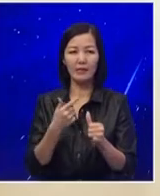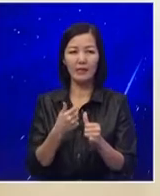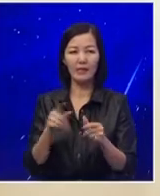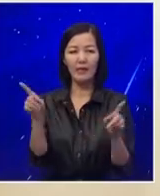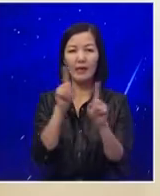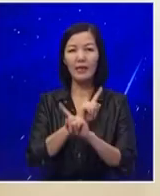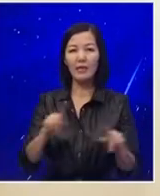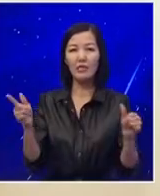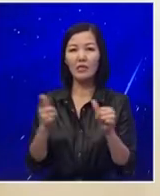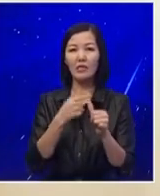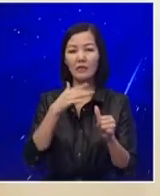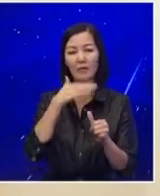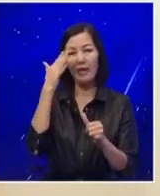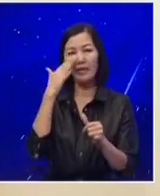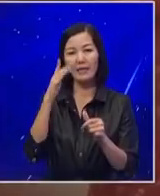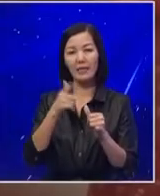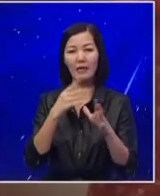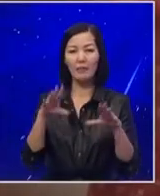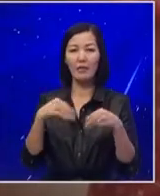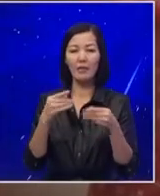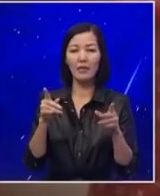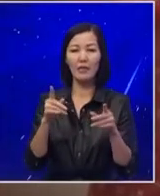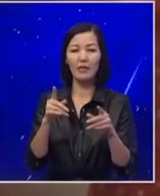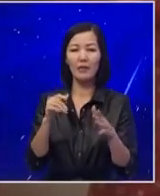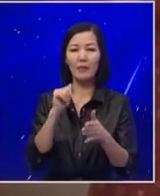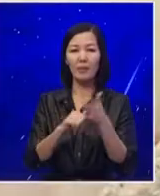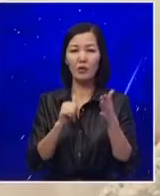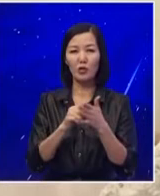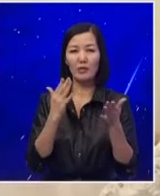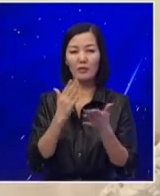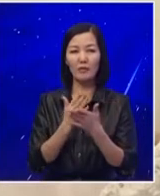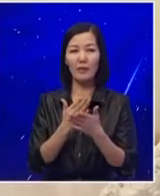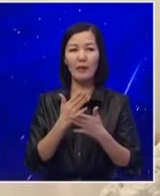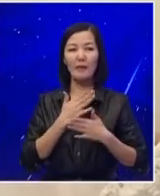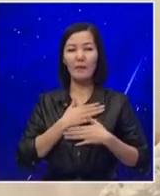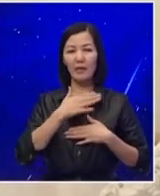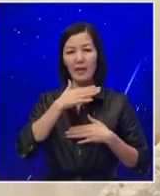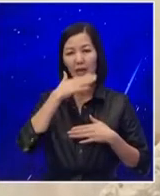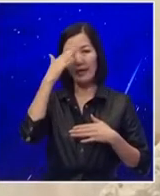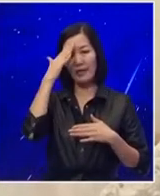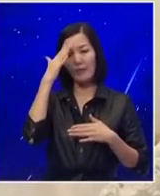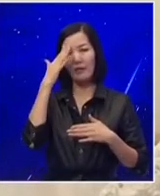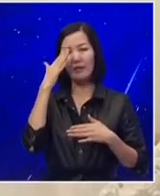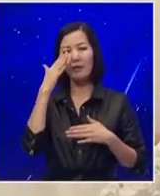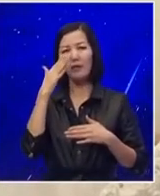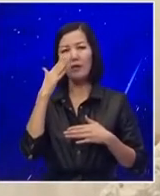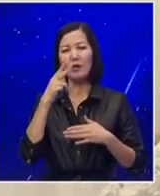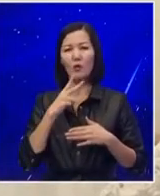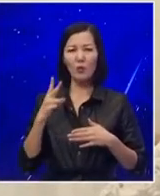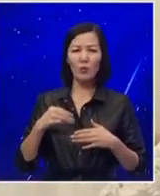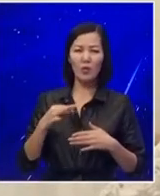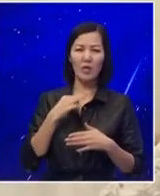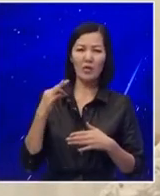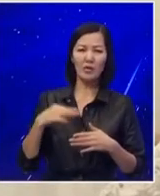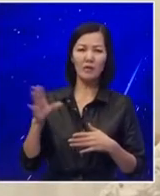Ерекше есімді әкесі қойыпты. Оның өзіндік себебі болған. Менің әкемнің балалары көп өлген. Менің алдымда